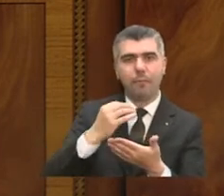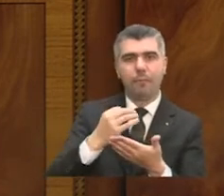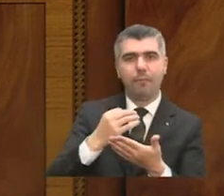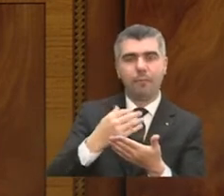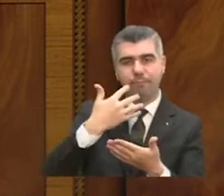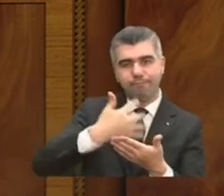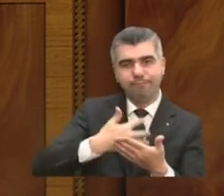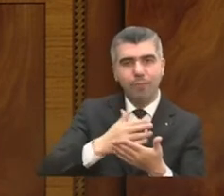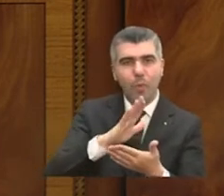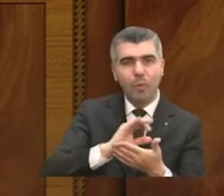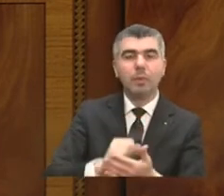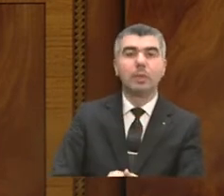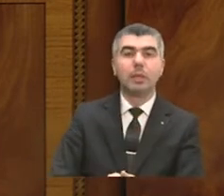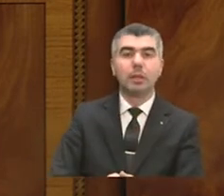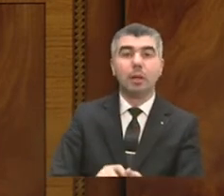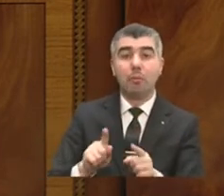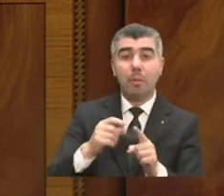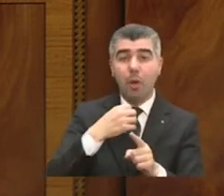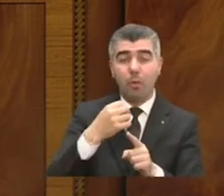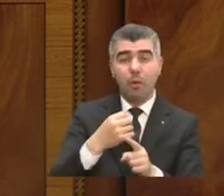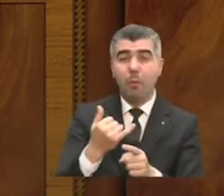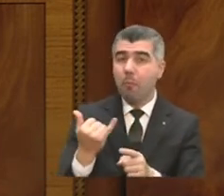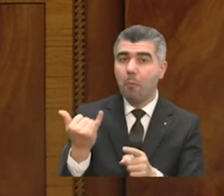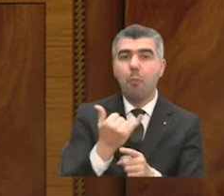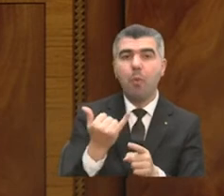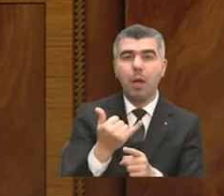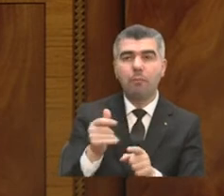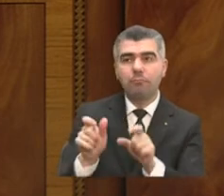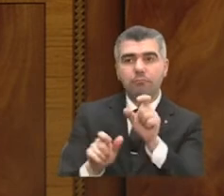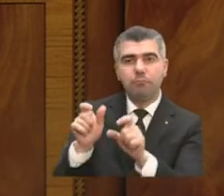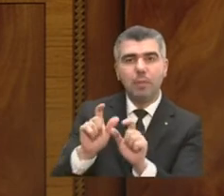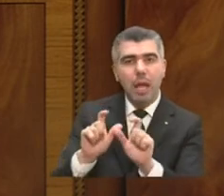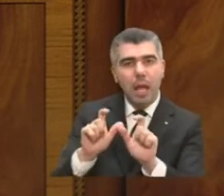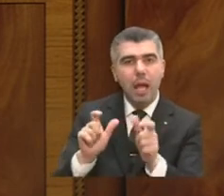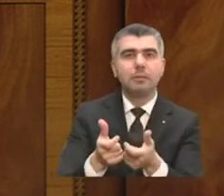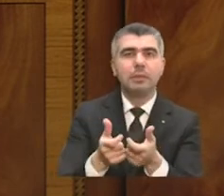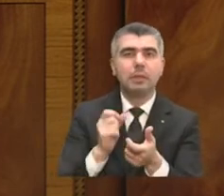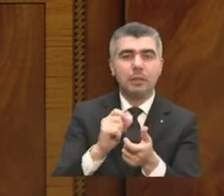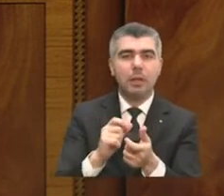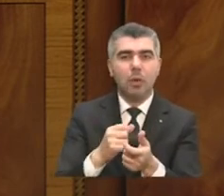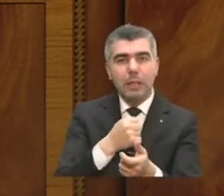d'une conviction solide. Nous demandons